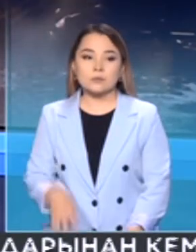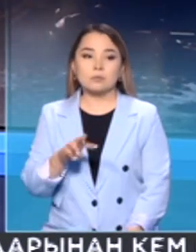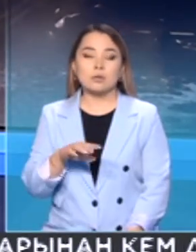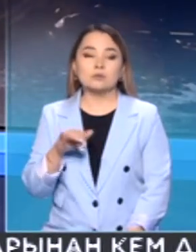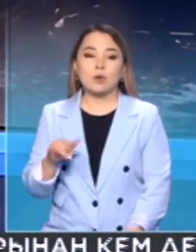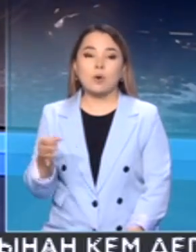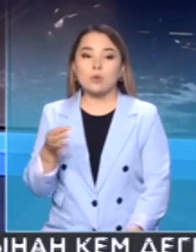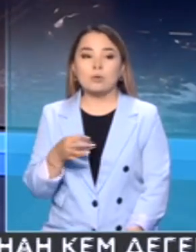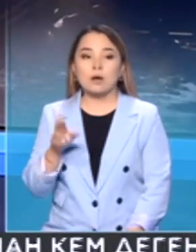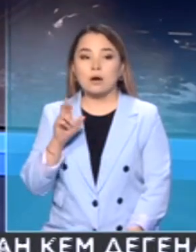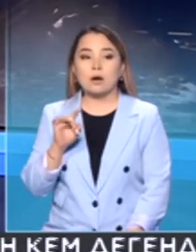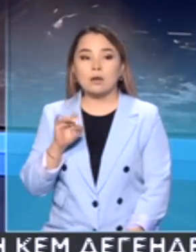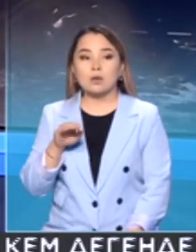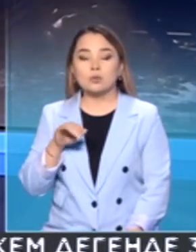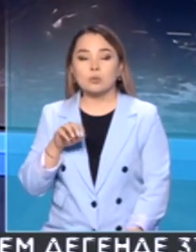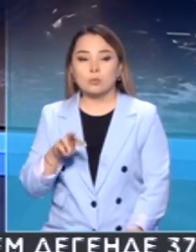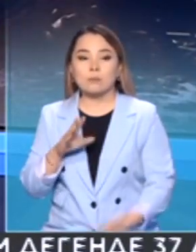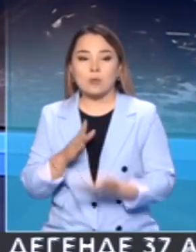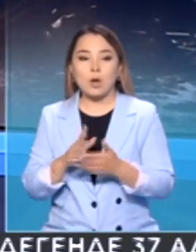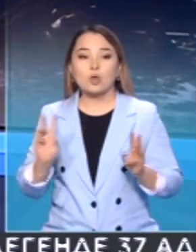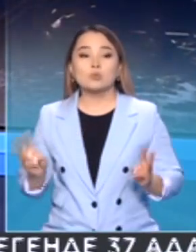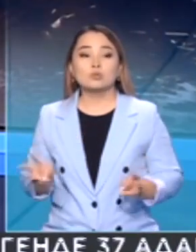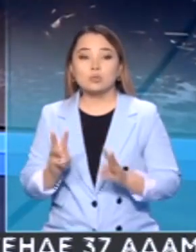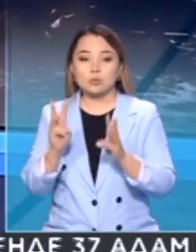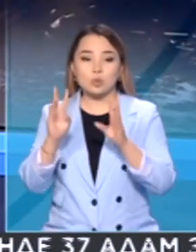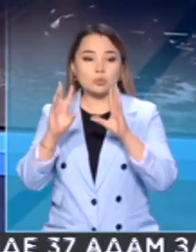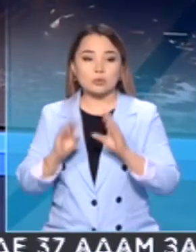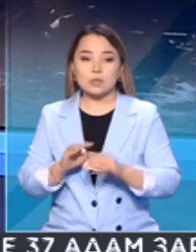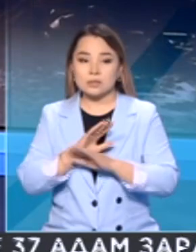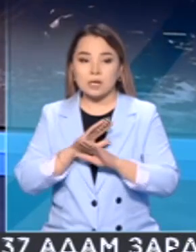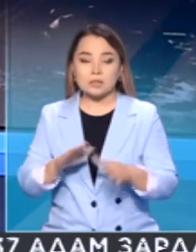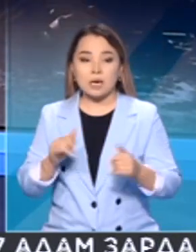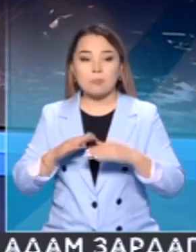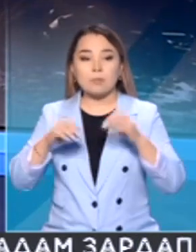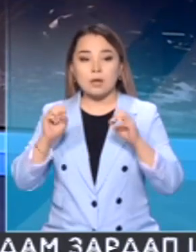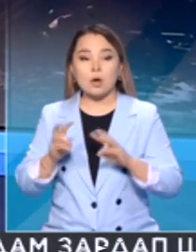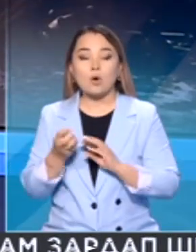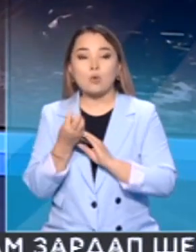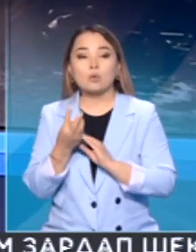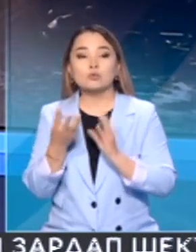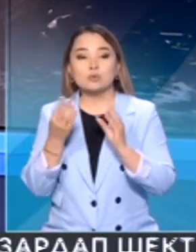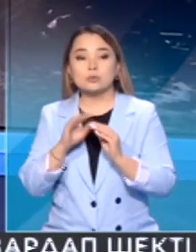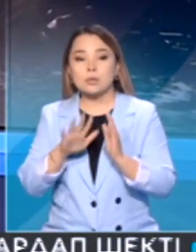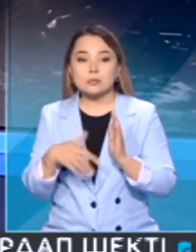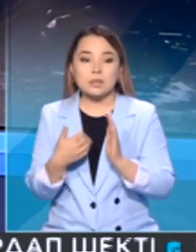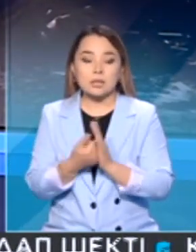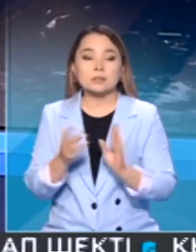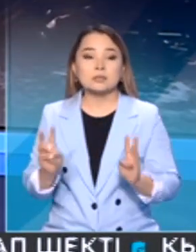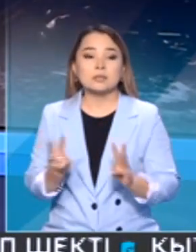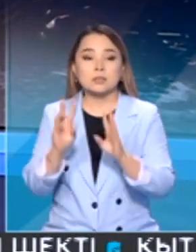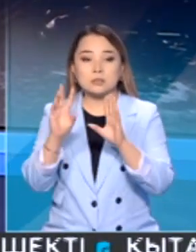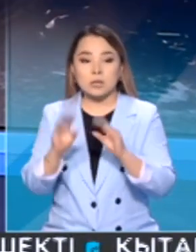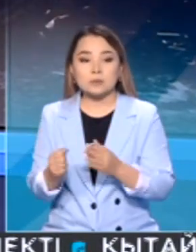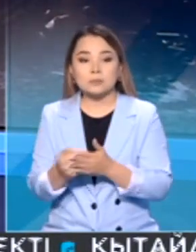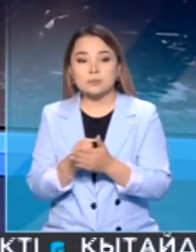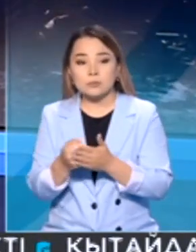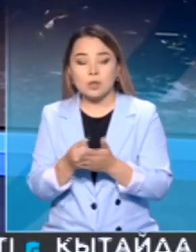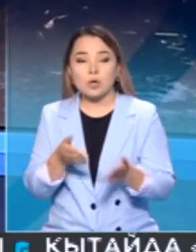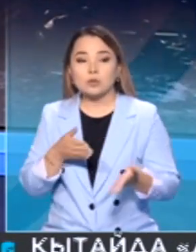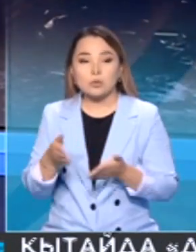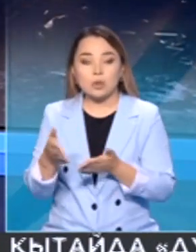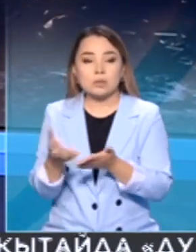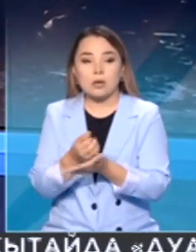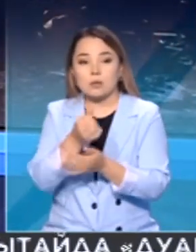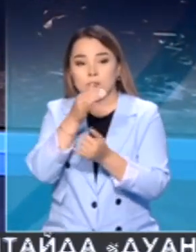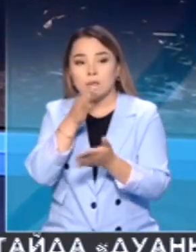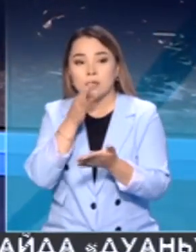Маңғыстауда оңтүстік қаратұрын кен орнындағы өрт әлі өшірілген жоқ. Мамандар 13 күннен бері қызыл жалында ауыздықтаудың жолын таппай